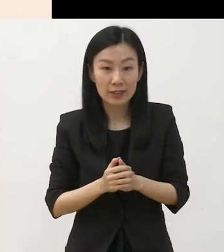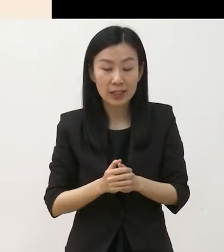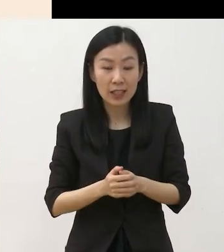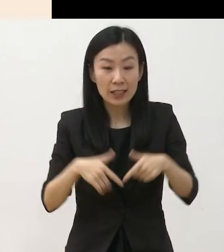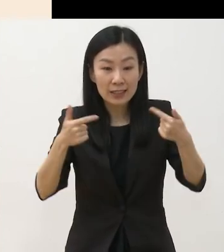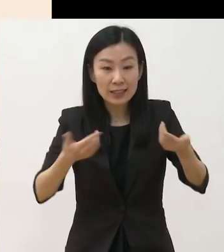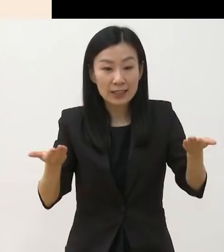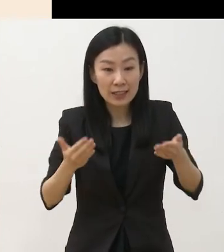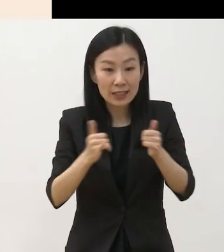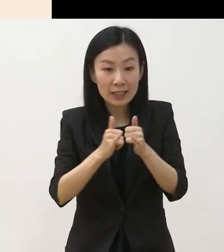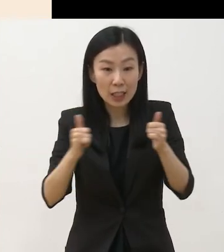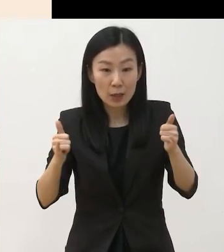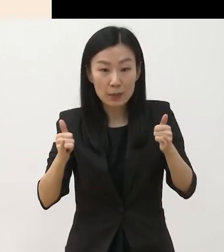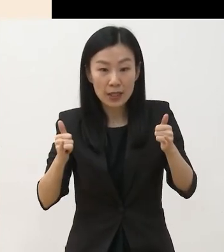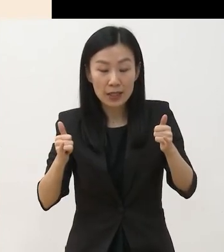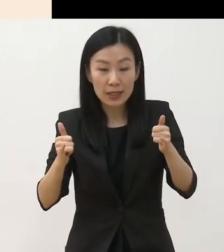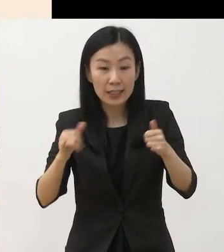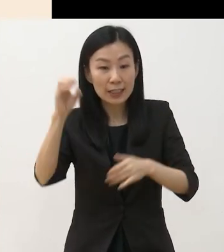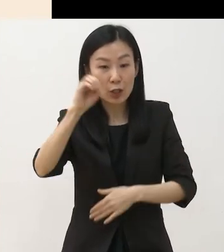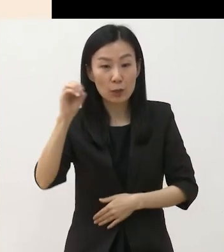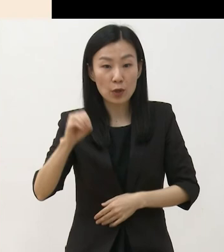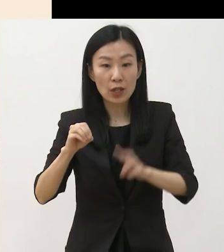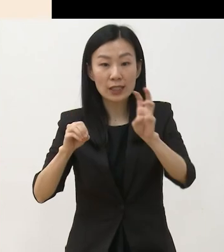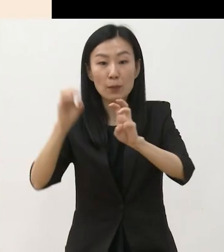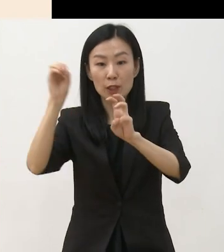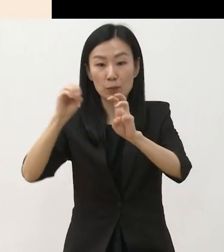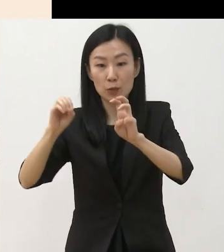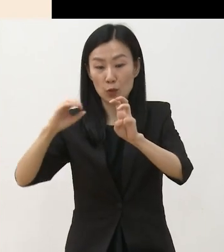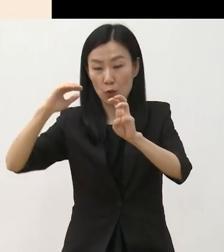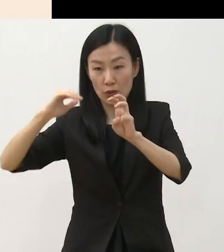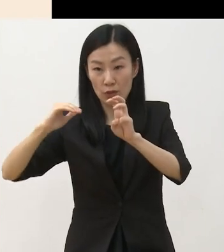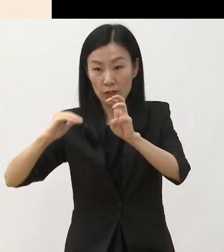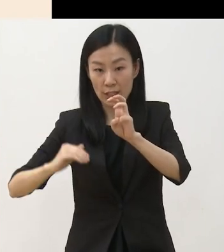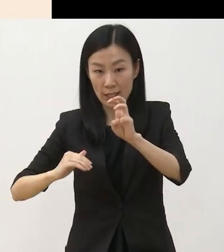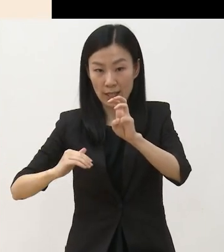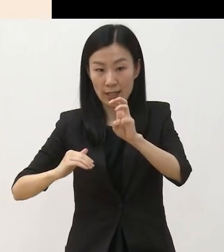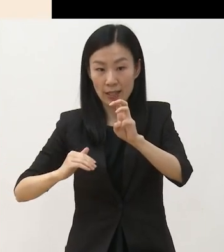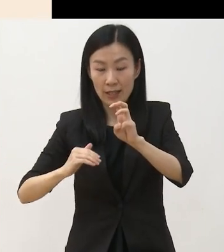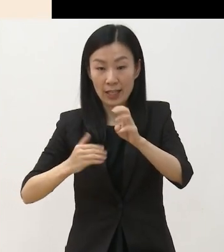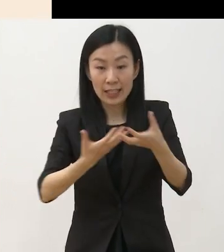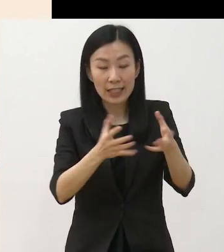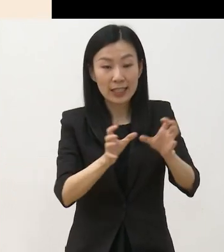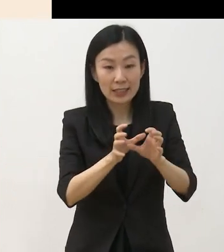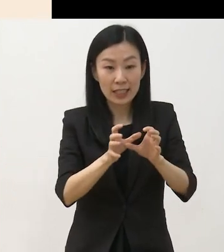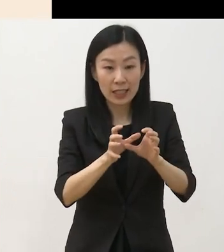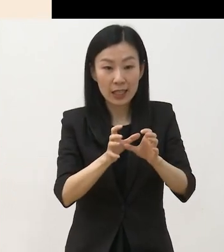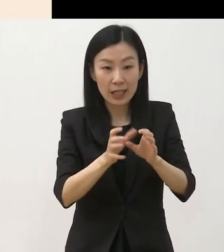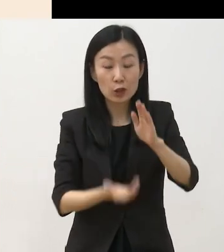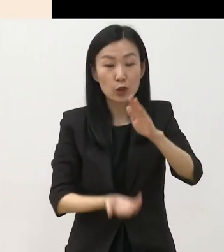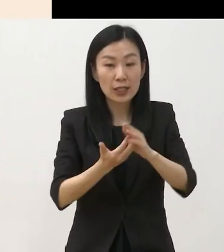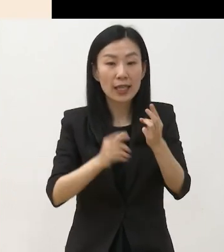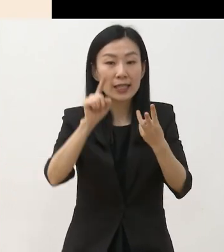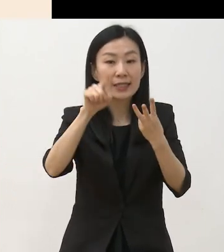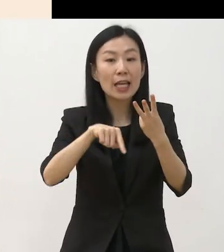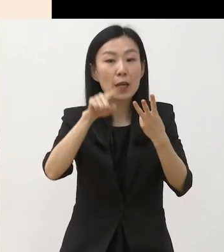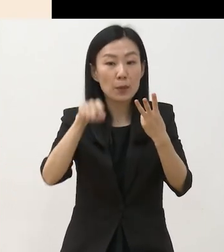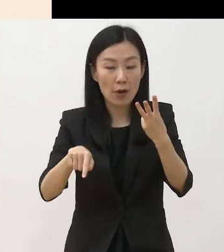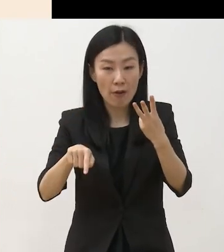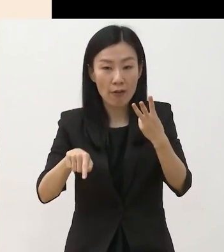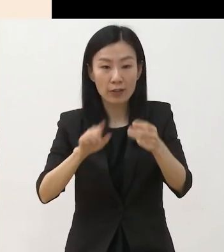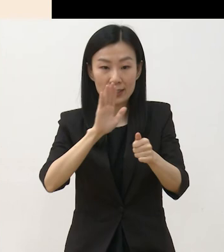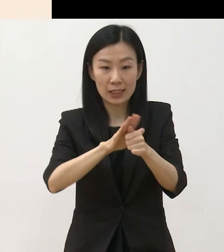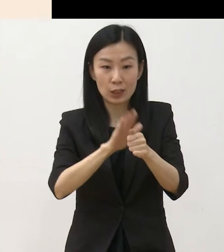인력의 일정 비율 30% 이하를 적용해서 단체당 최대 3명 이내로 지원을 하게